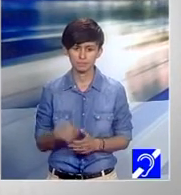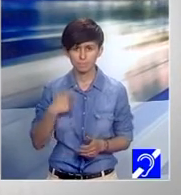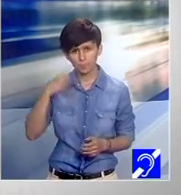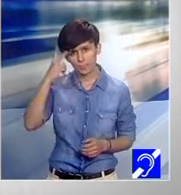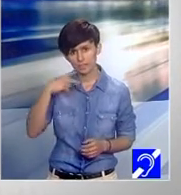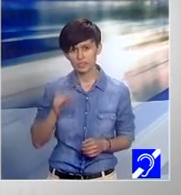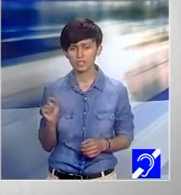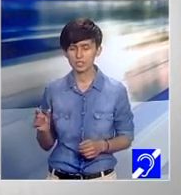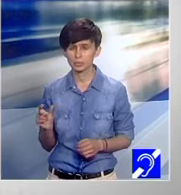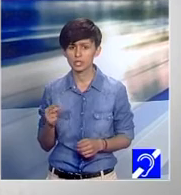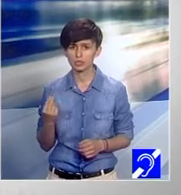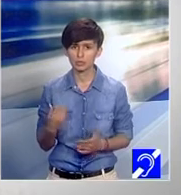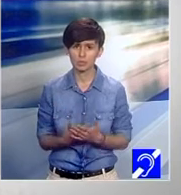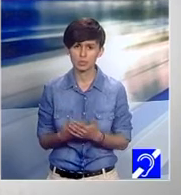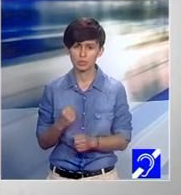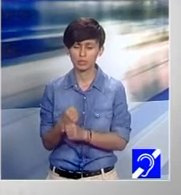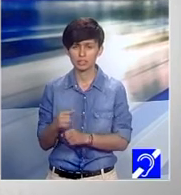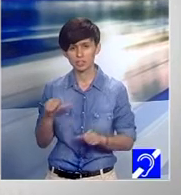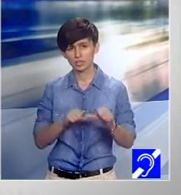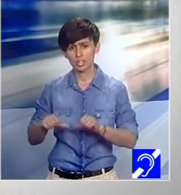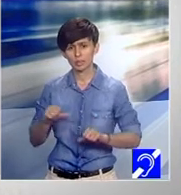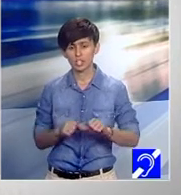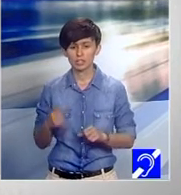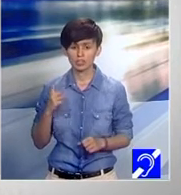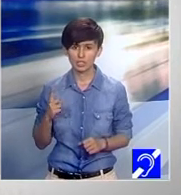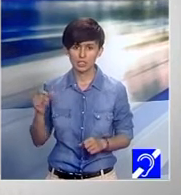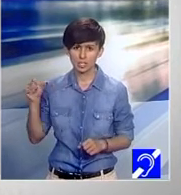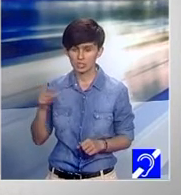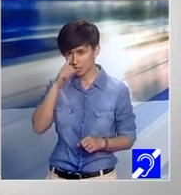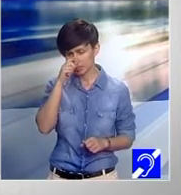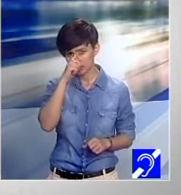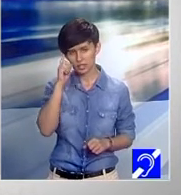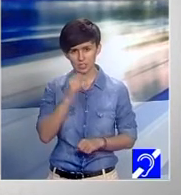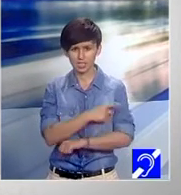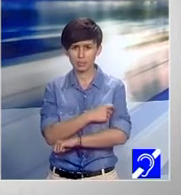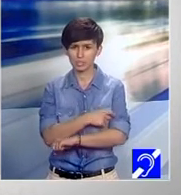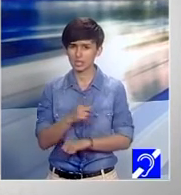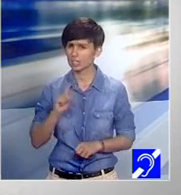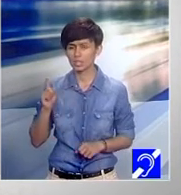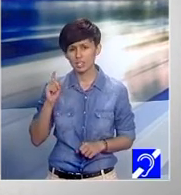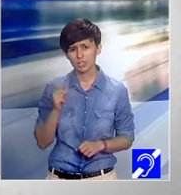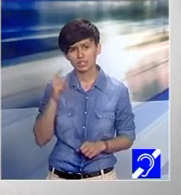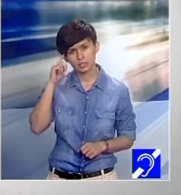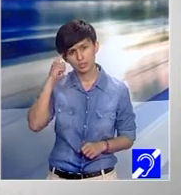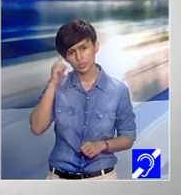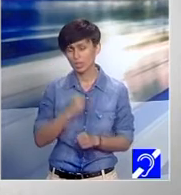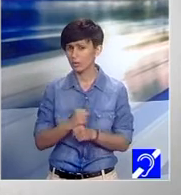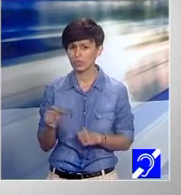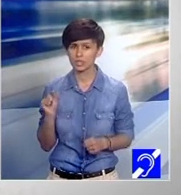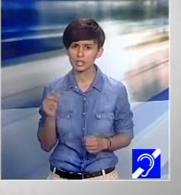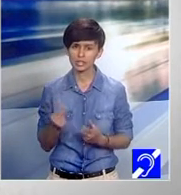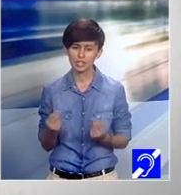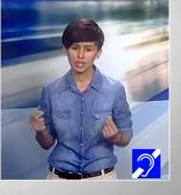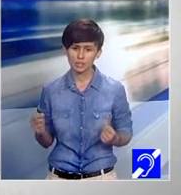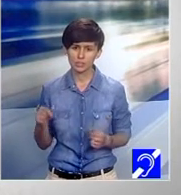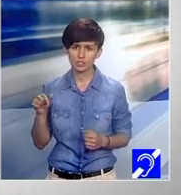subiectului. Dar să știți că acele asistente medicale știau foarte vag despre fenilcetonul și am realizat că este un lucru grav. Cel puțin una